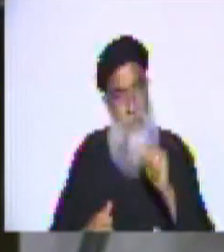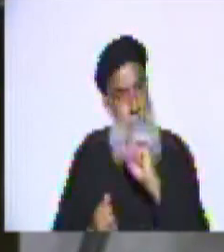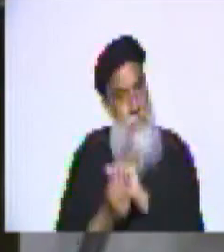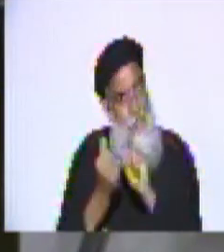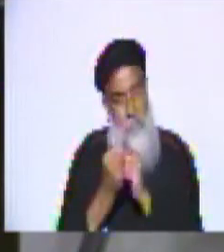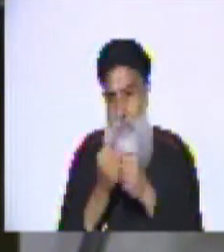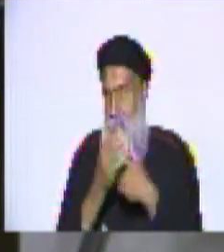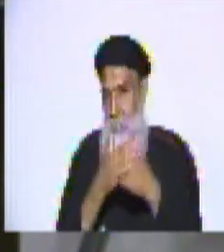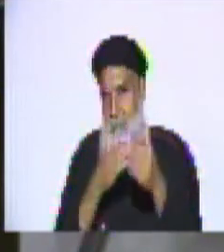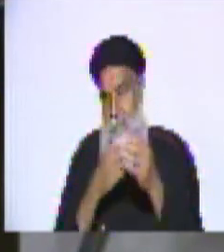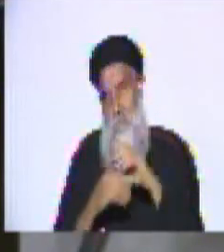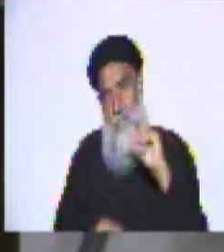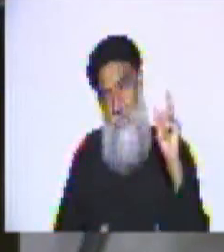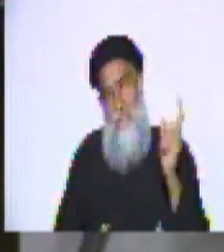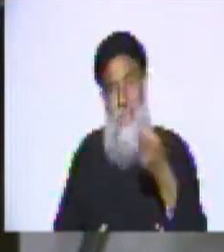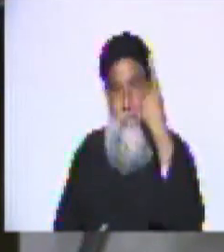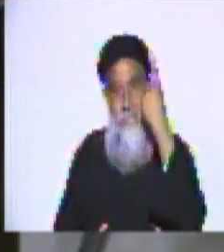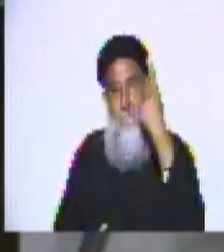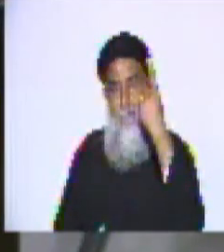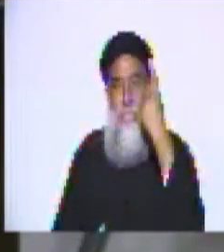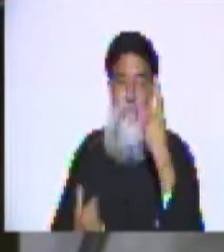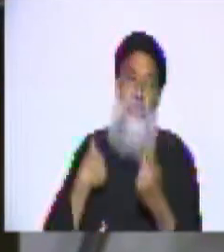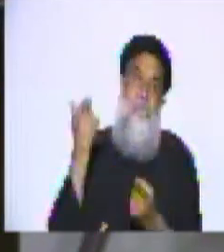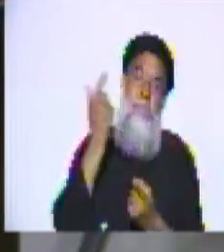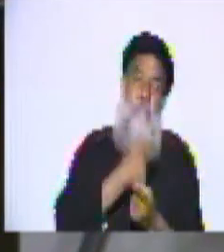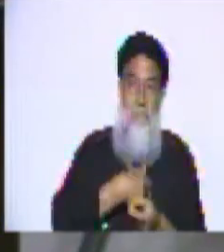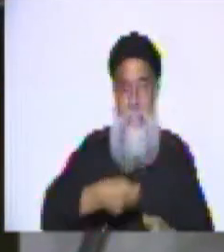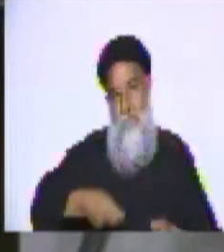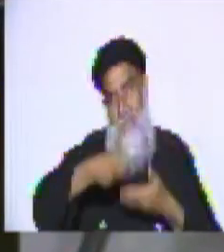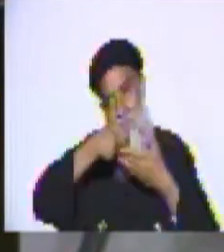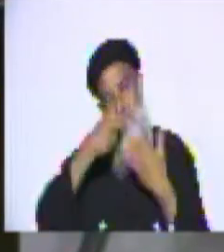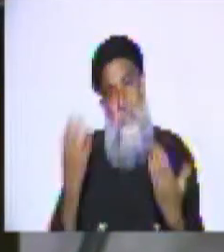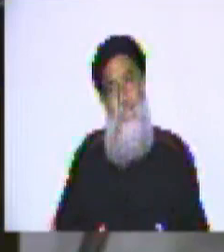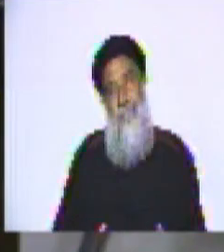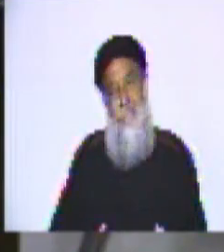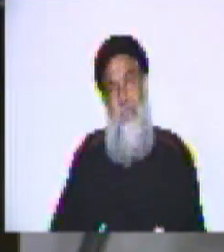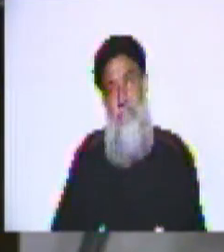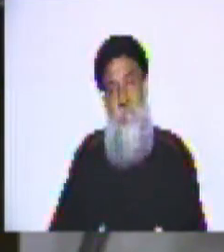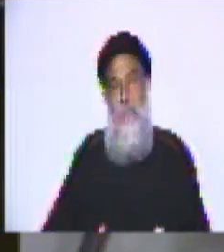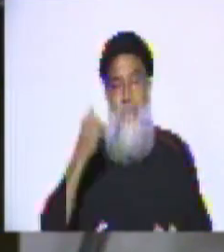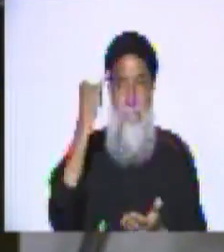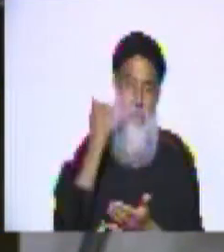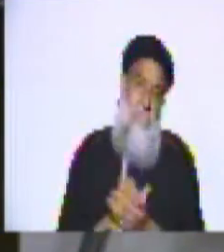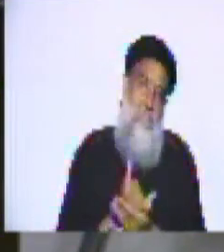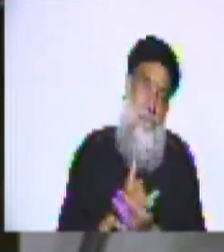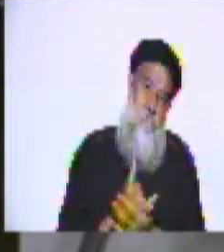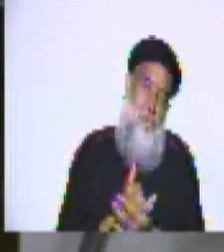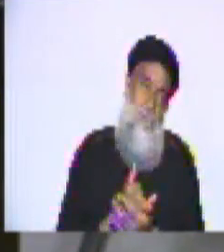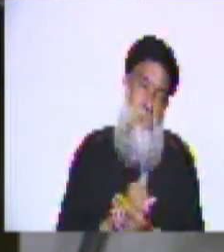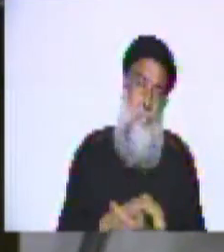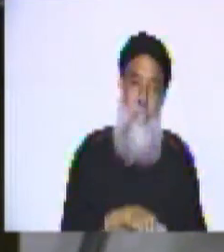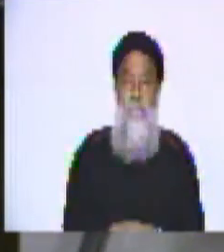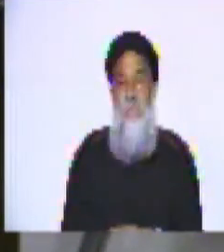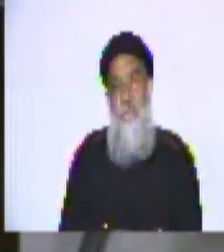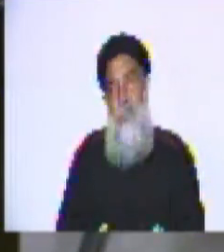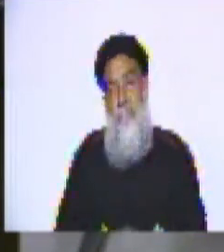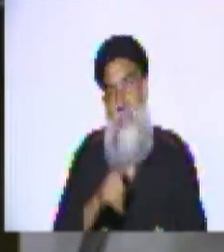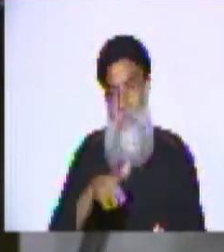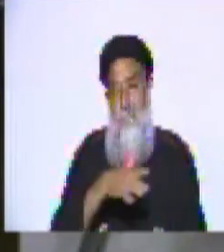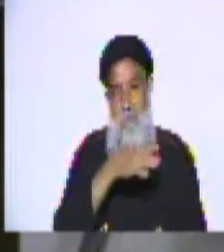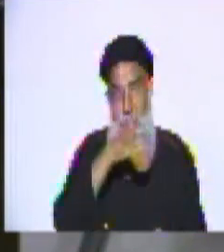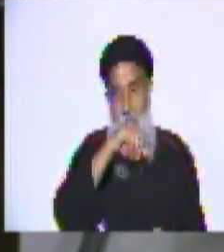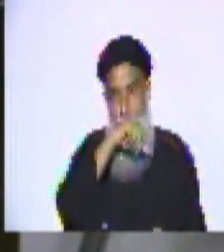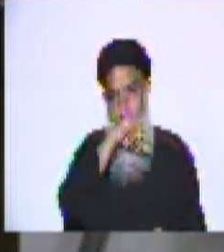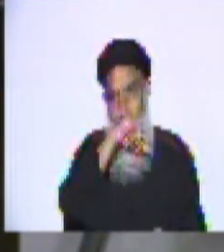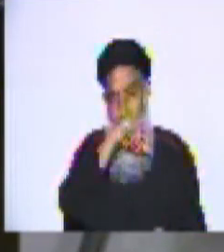لان الاولويه لمن يقدس القرابين، لمن في سلطانه يعني تقديس سلطانه. فوجود الكاهن